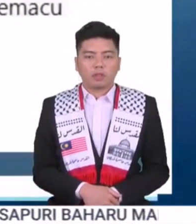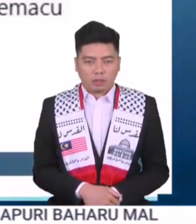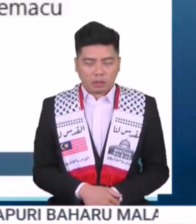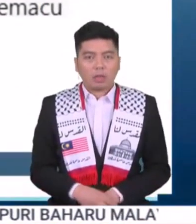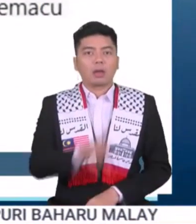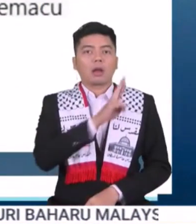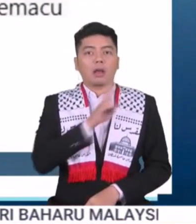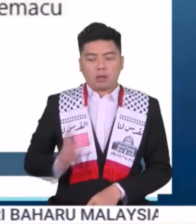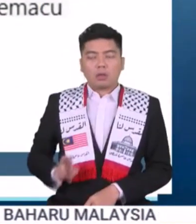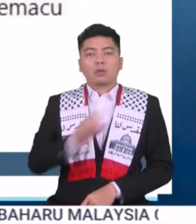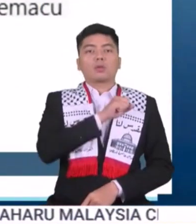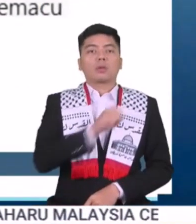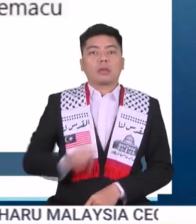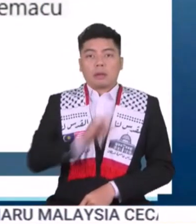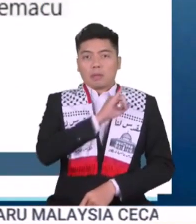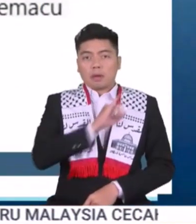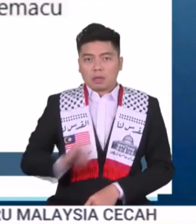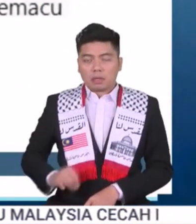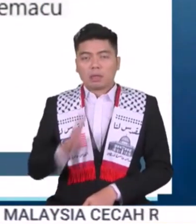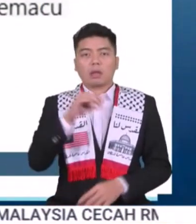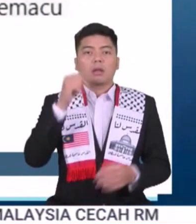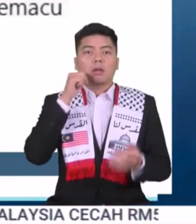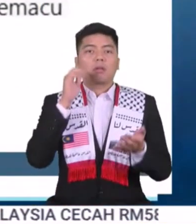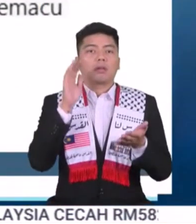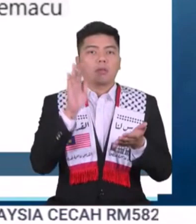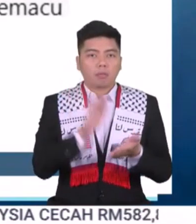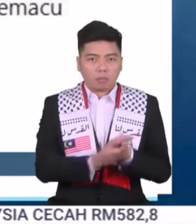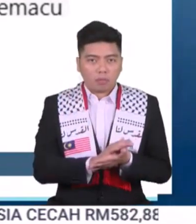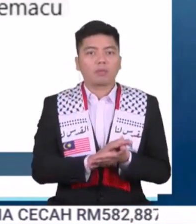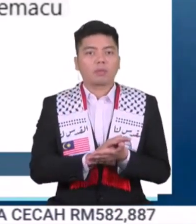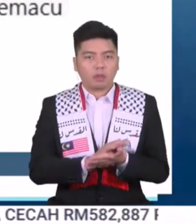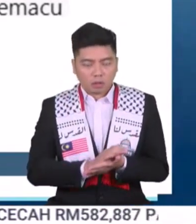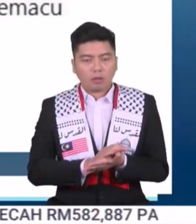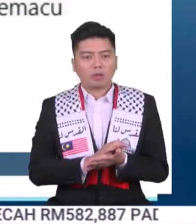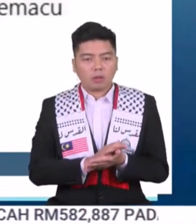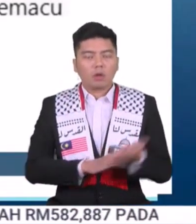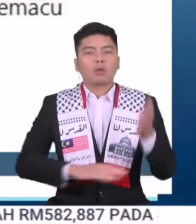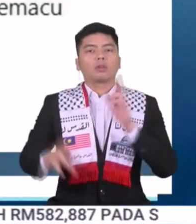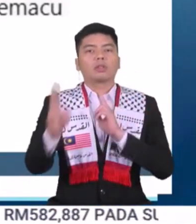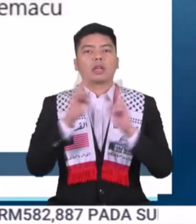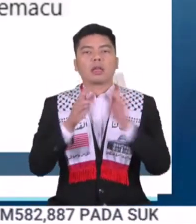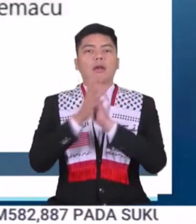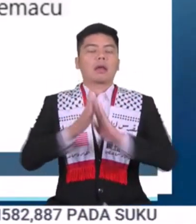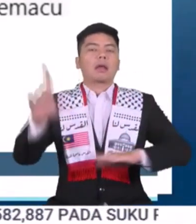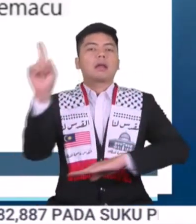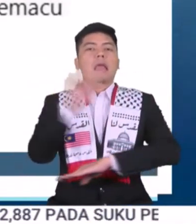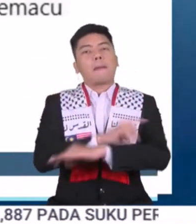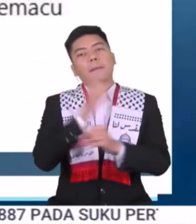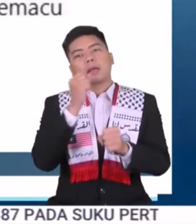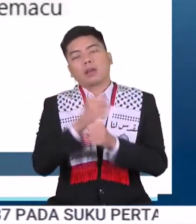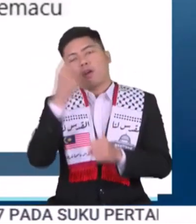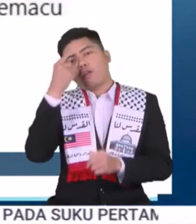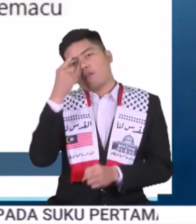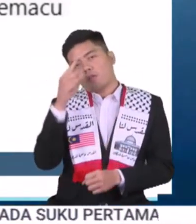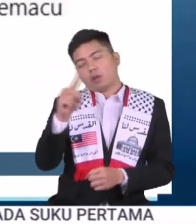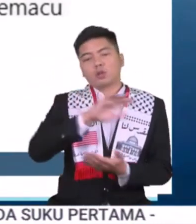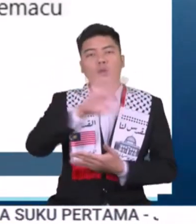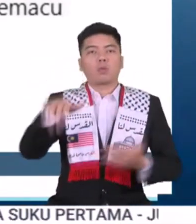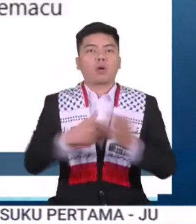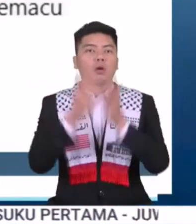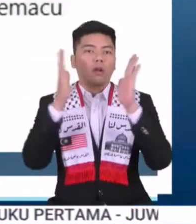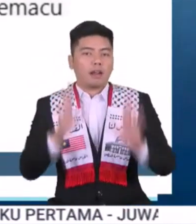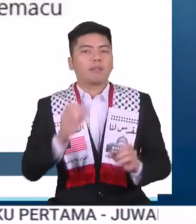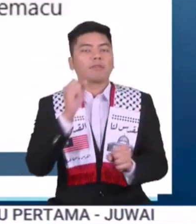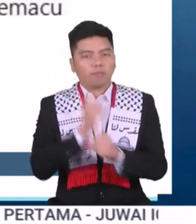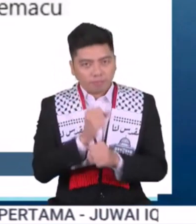Yang di-Pertuan Agong Sultan Ibrahim dan Raja Permaisuri Agong Raja Zarif Sofiah menzahirkan ucapan selamat Hari Pekerja kepada